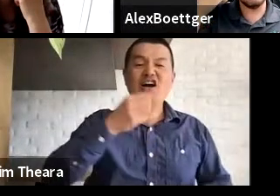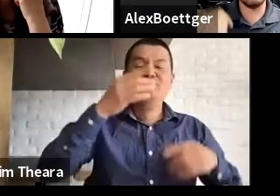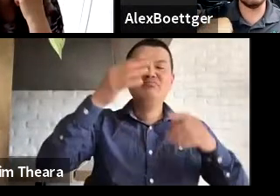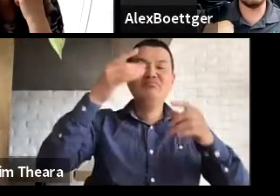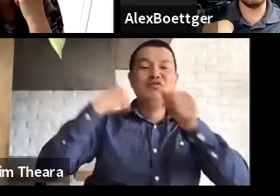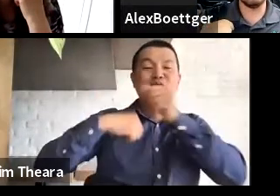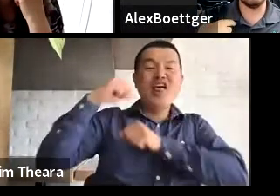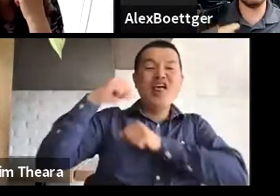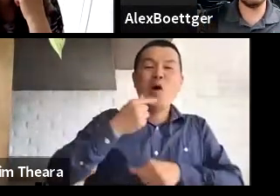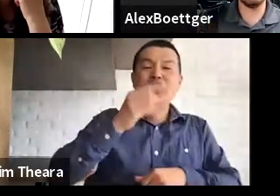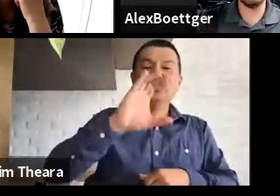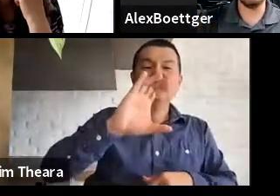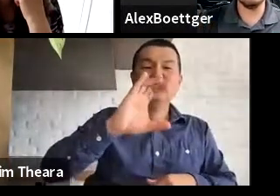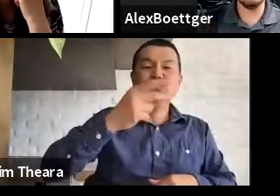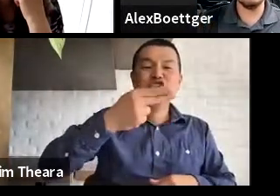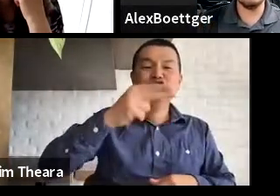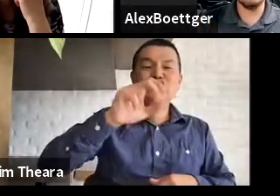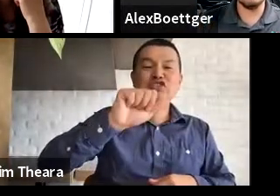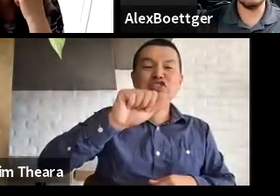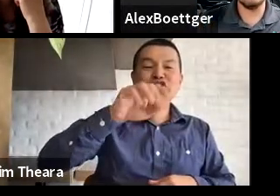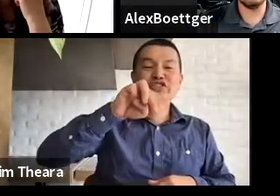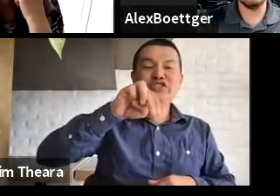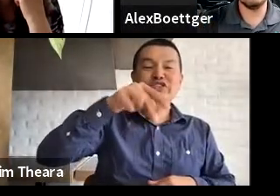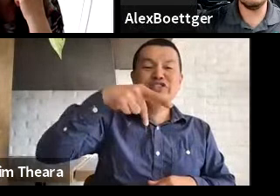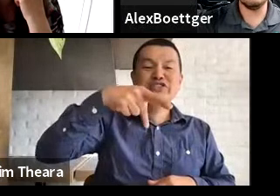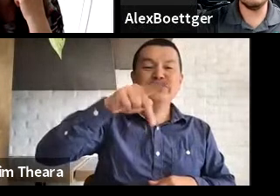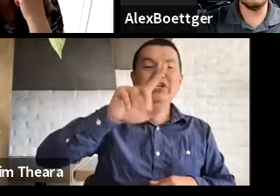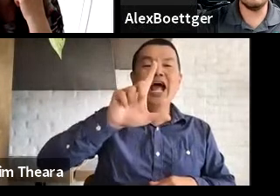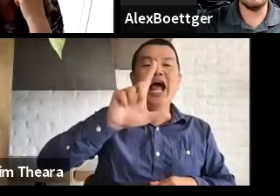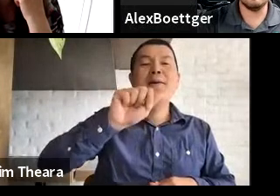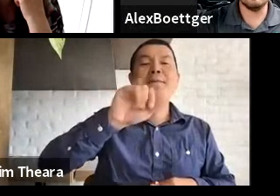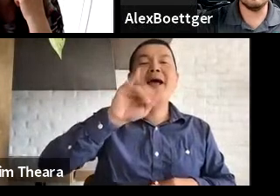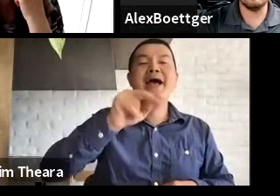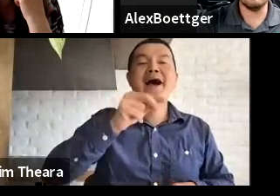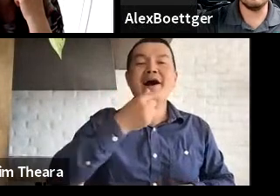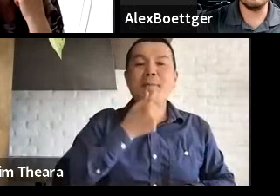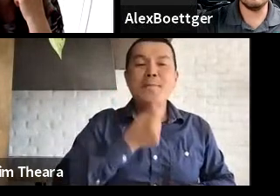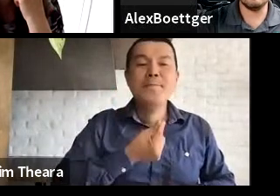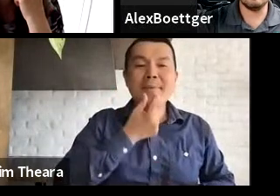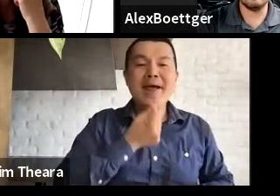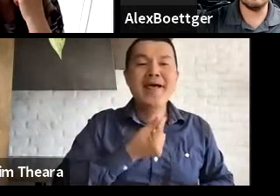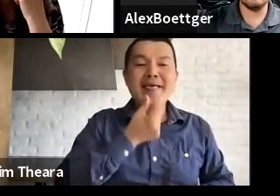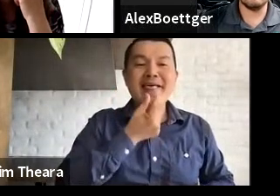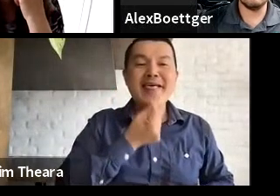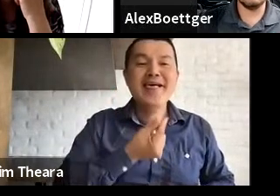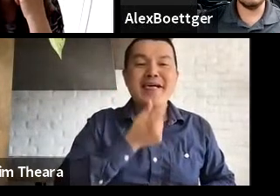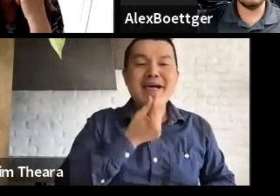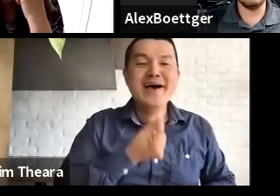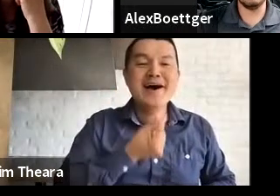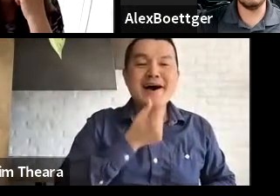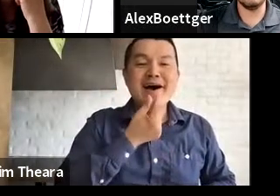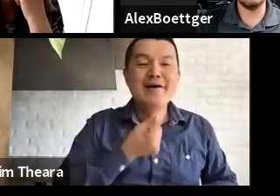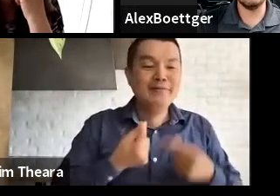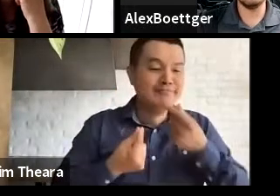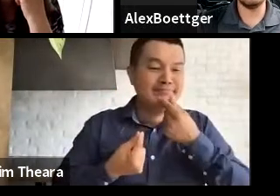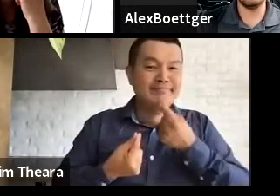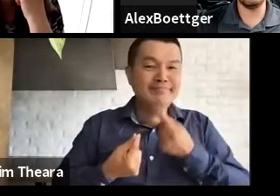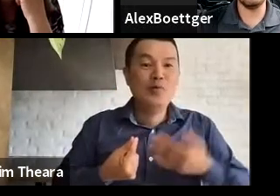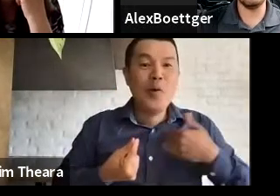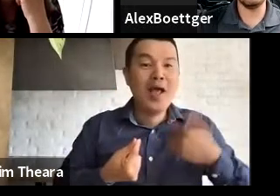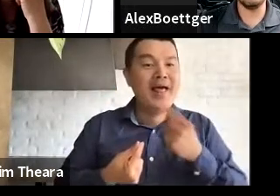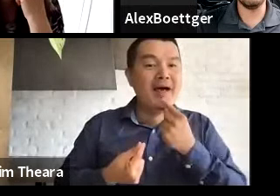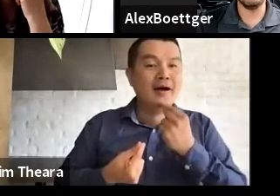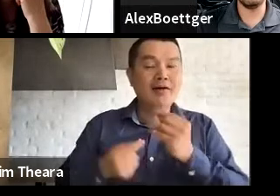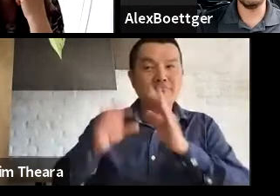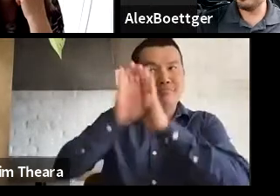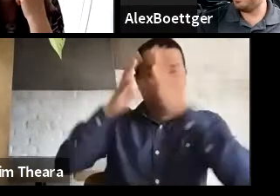Donc, c'est une caractéristique physique, comme Samuel de Champlain. On le voit toujours comme une petite